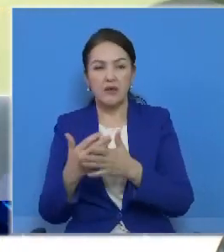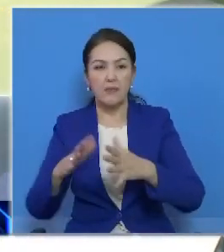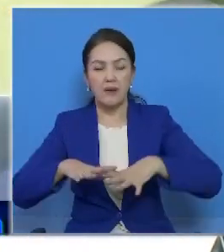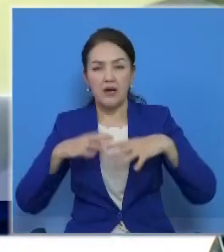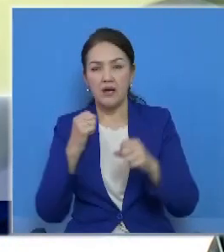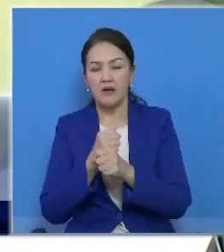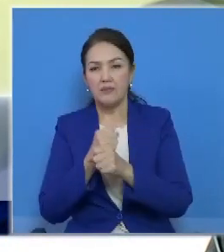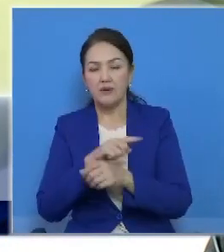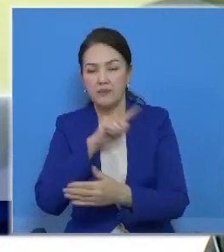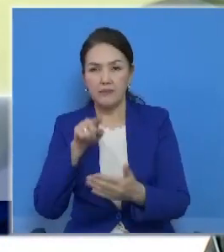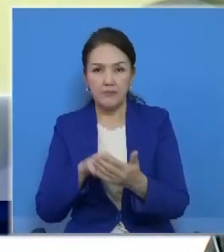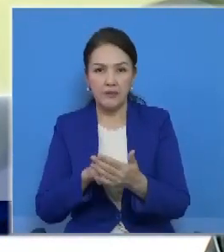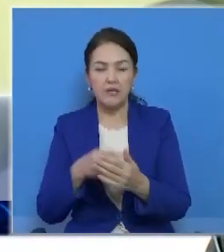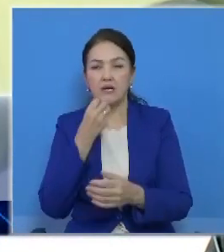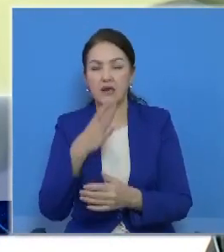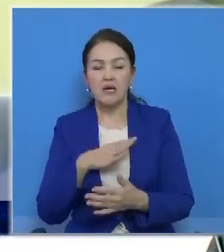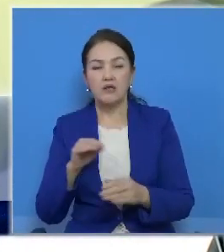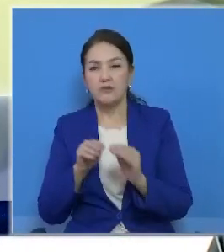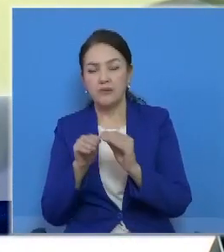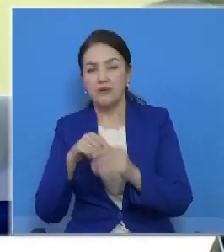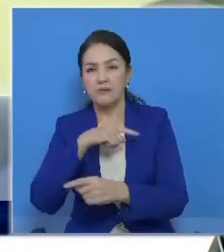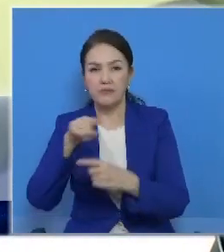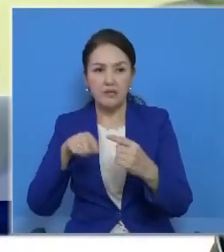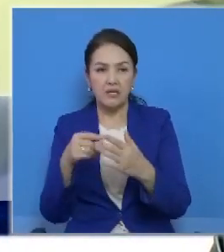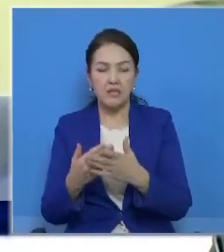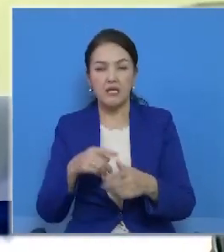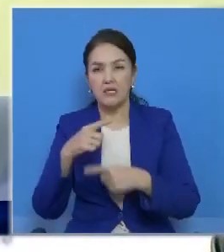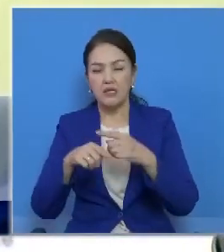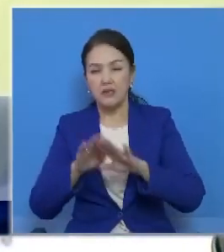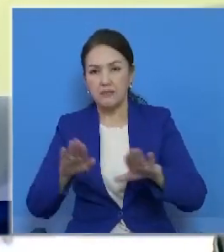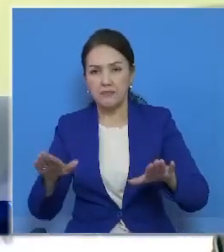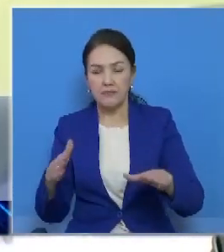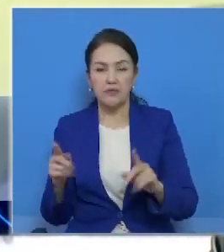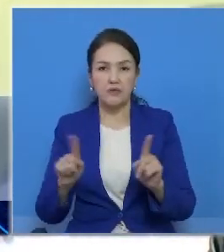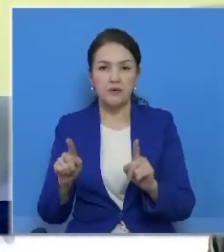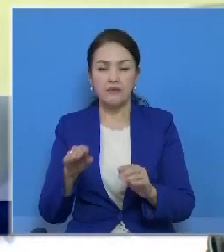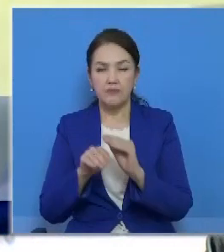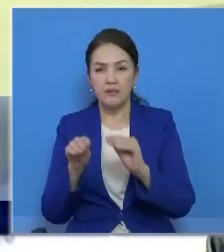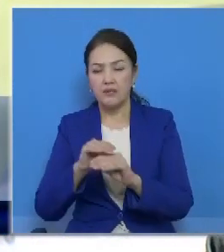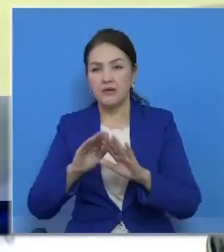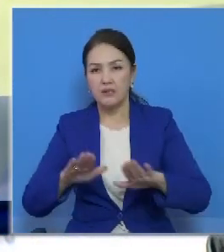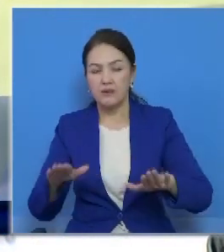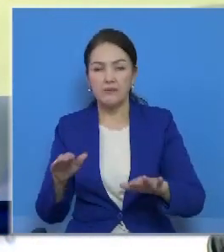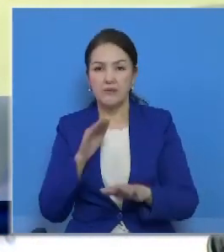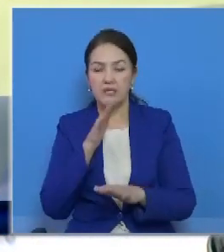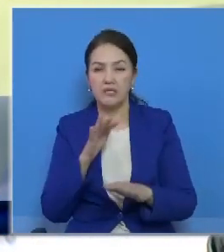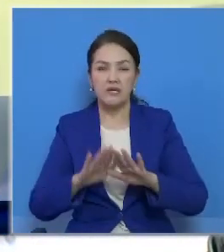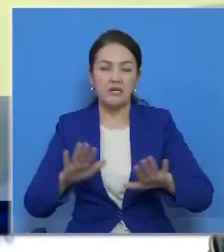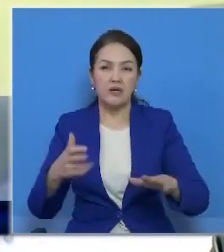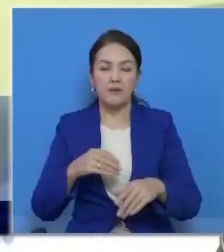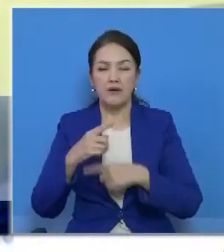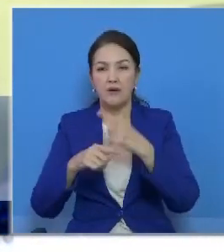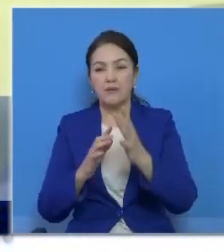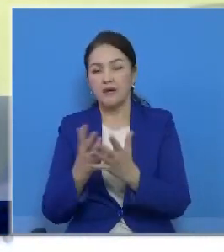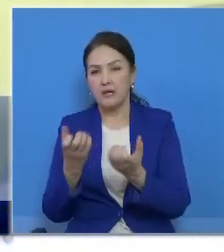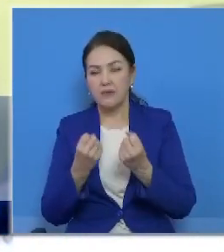большую роль в этом вопросе это хорошие инвестиции для бизнеса Да и для будущего детей что мы заложим ребенку в детском возрасте то и получим когда